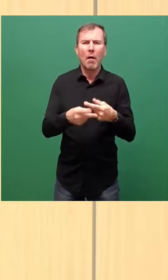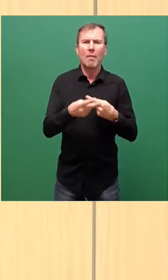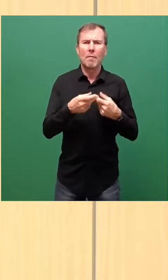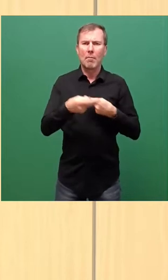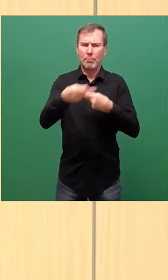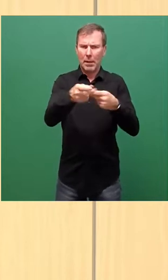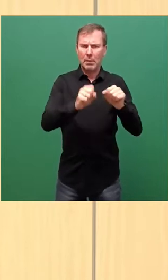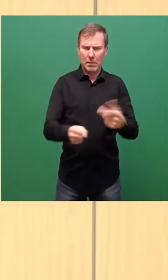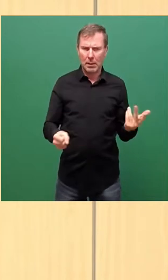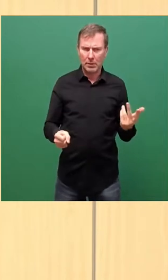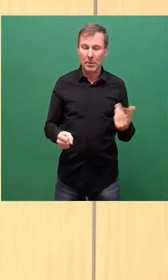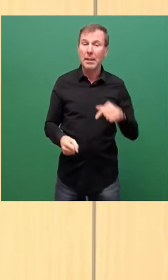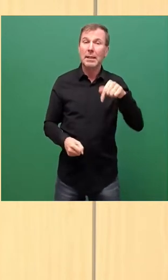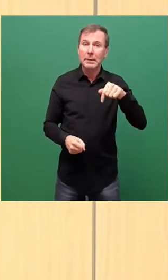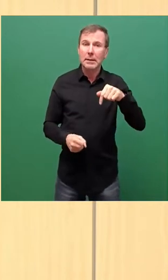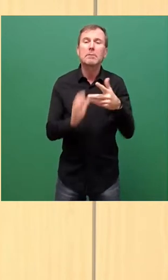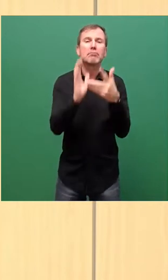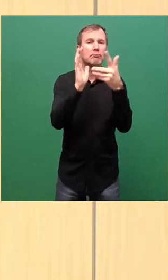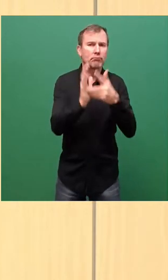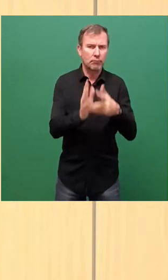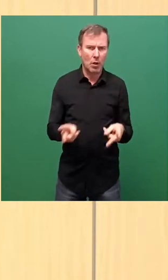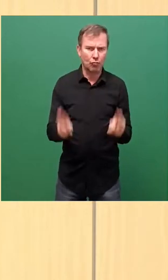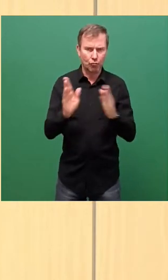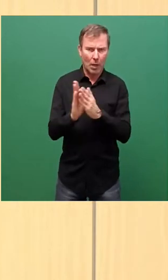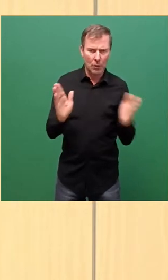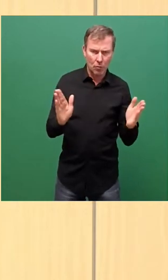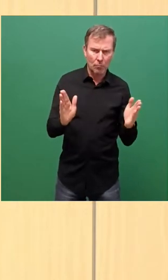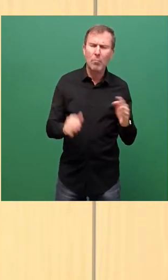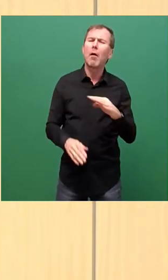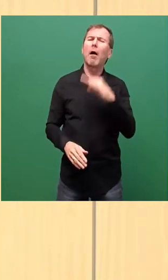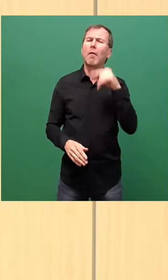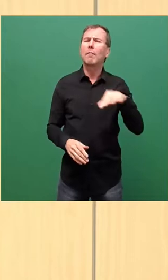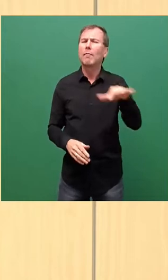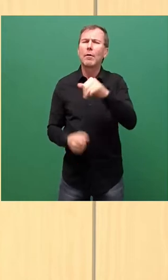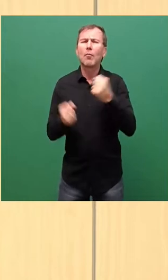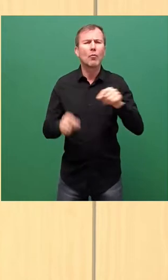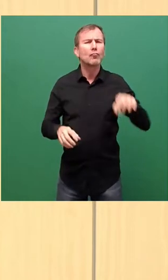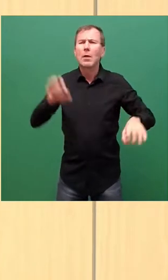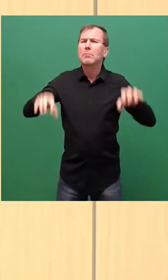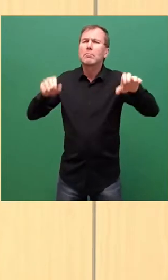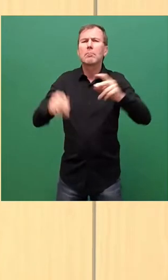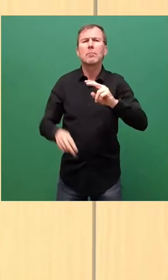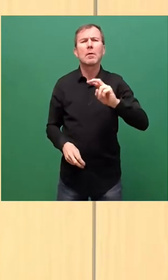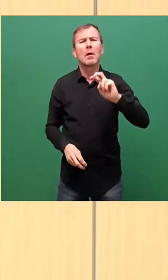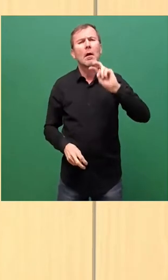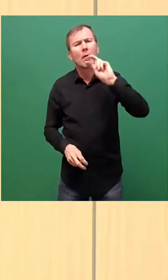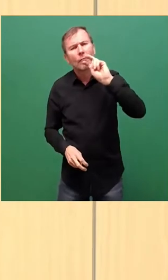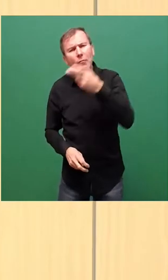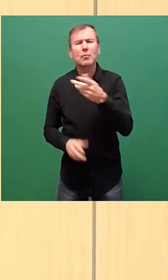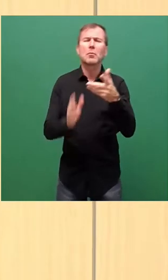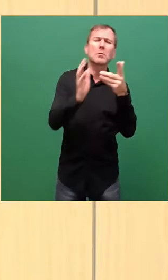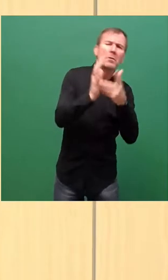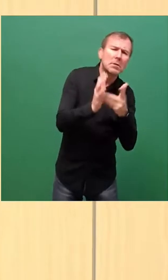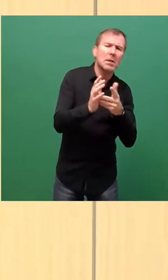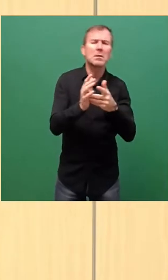im Versuchsstadium. Es wird an vielen Stellen, in vielen Großstädten ausprobiert. Es wird herumexperimentiert. Man weiß heute